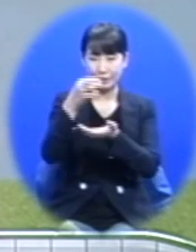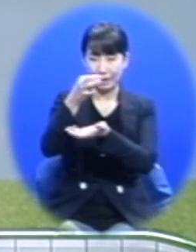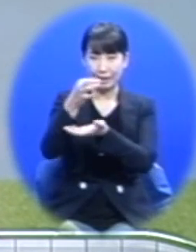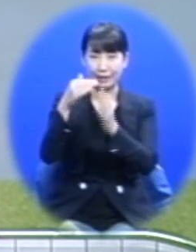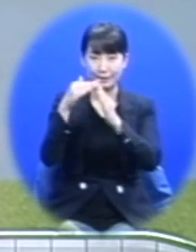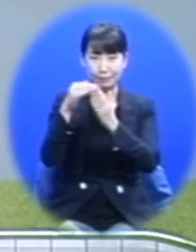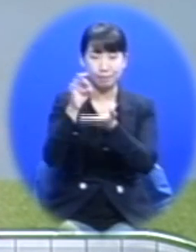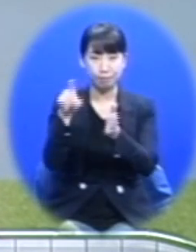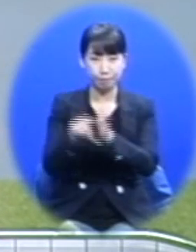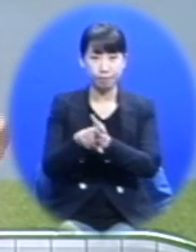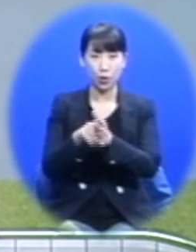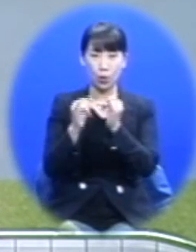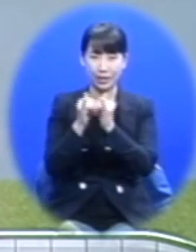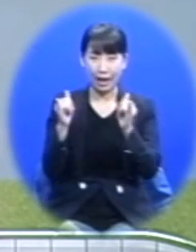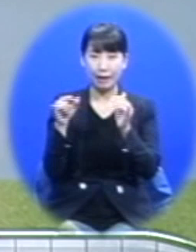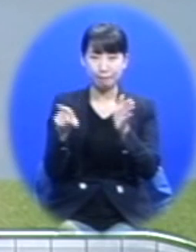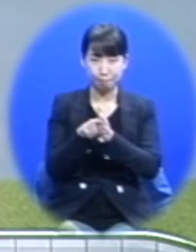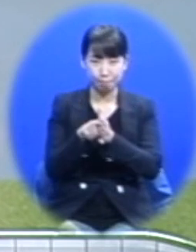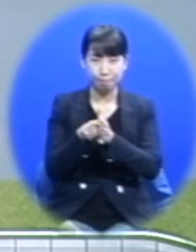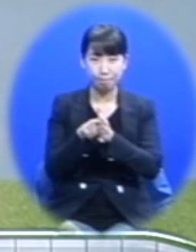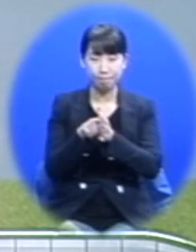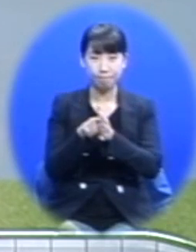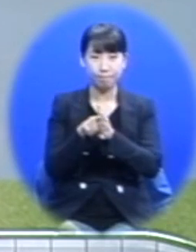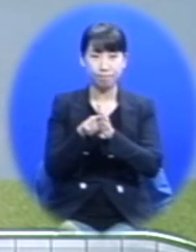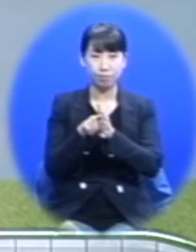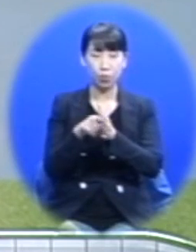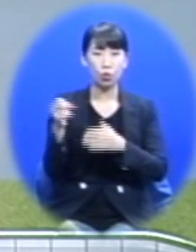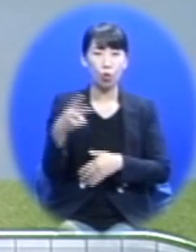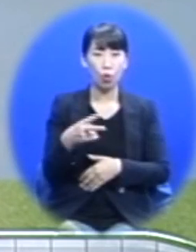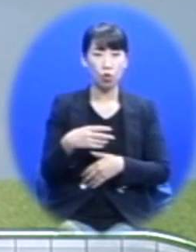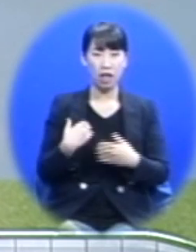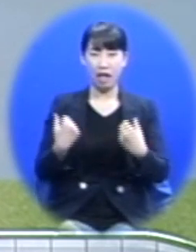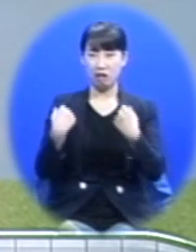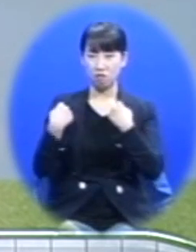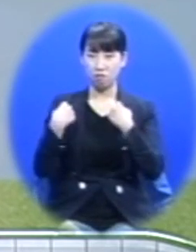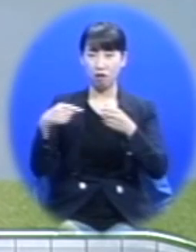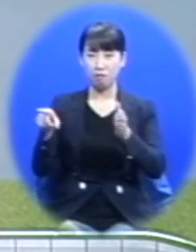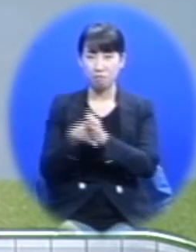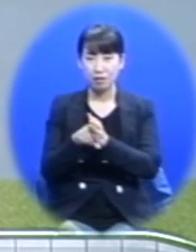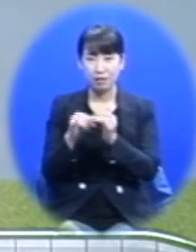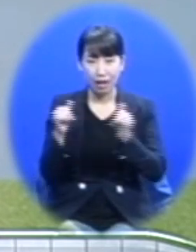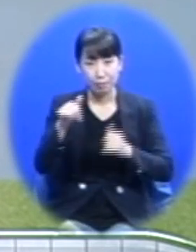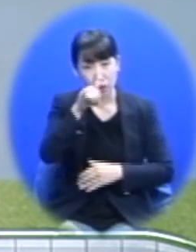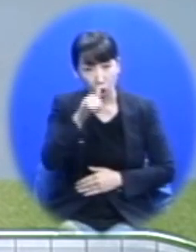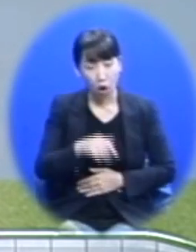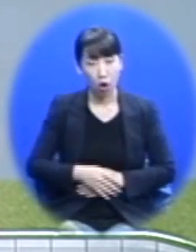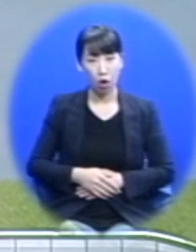믿고 사람 믿고 또는 여러분의 건강 믿고 그렇게 사십니까?